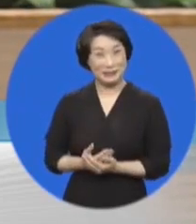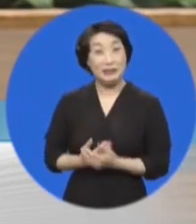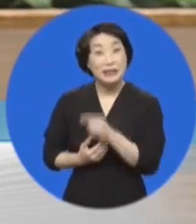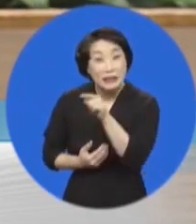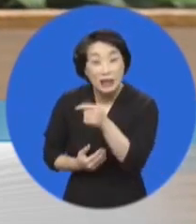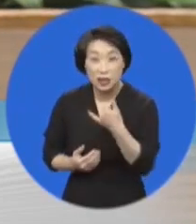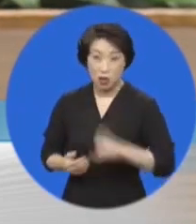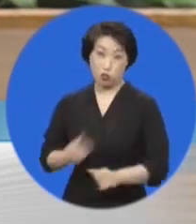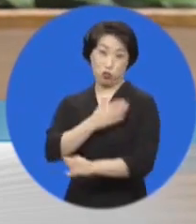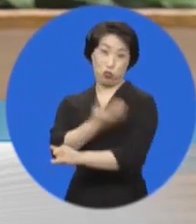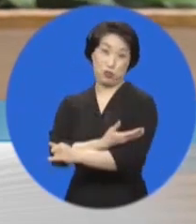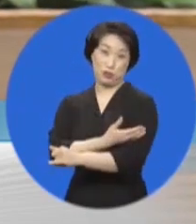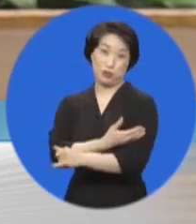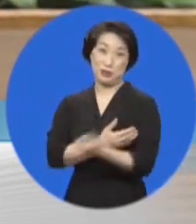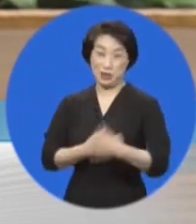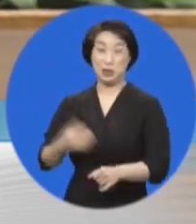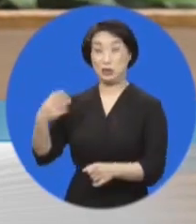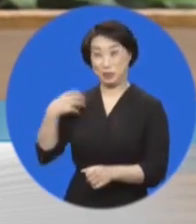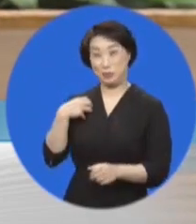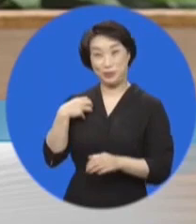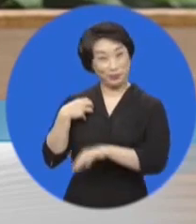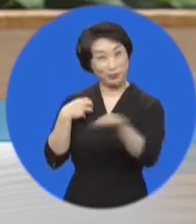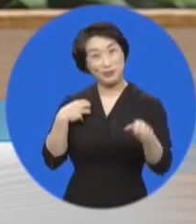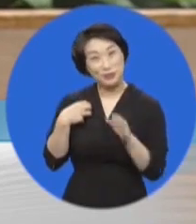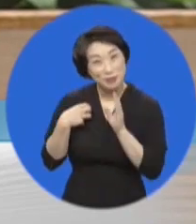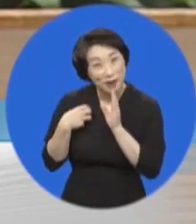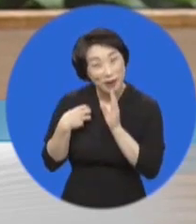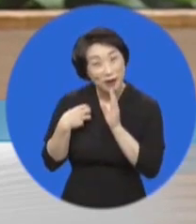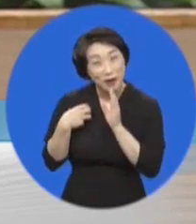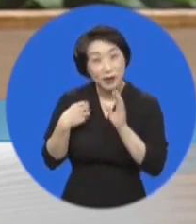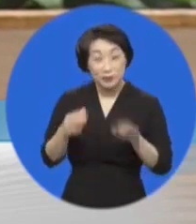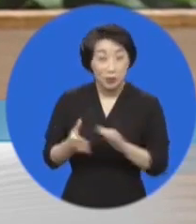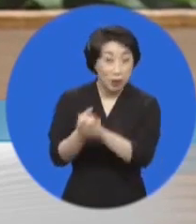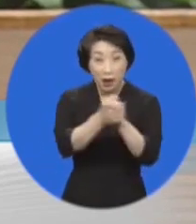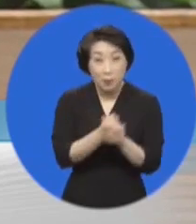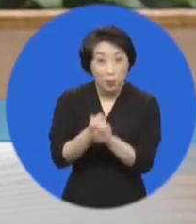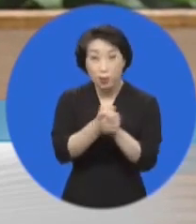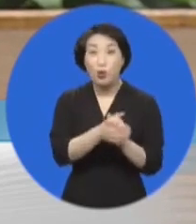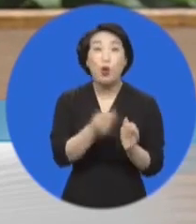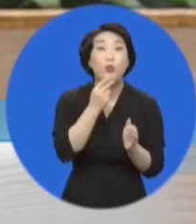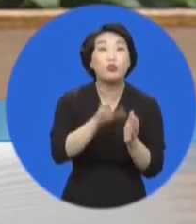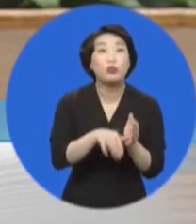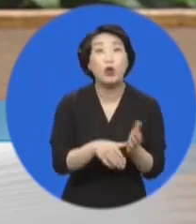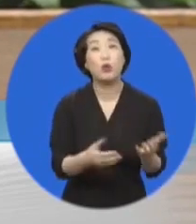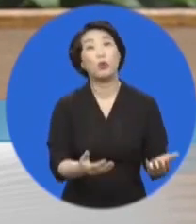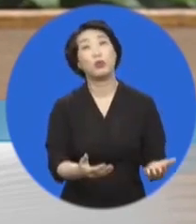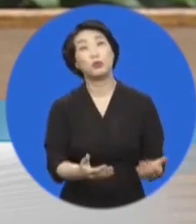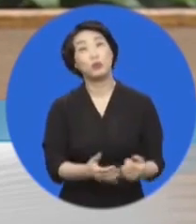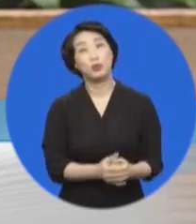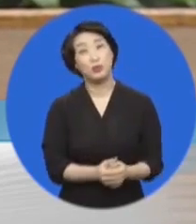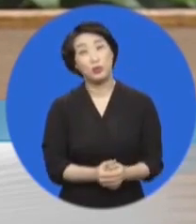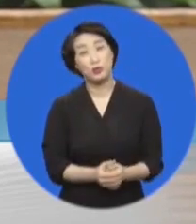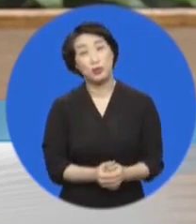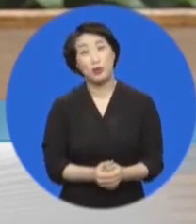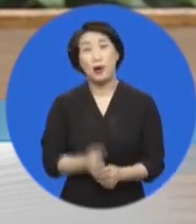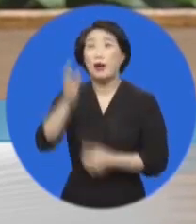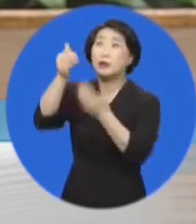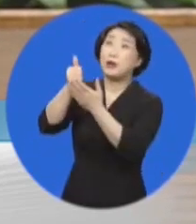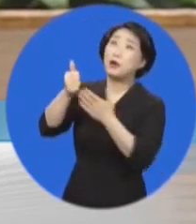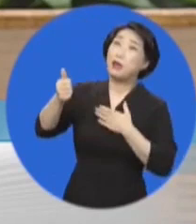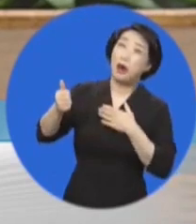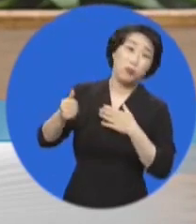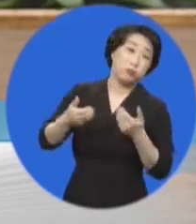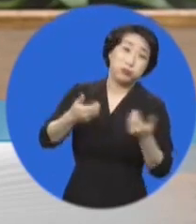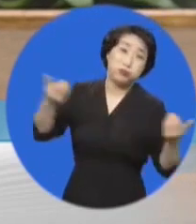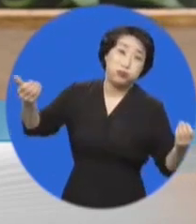이게 자녀의 신분이잖아요. 근데 화목이 이루어지지 않을 때는 하나님과